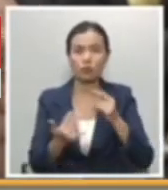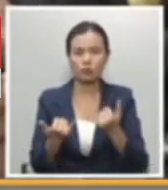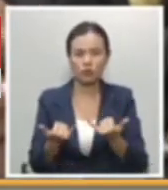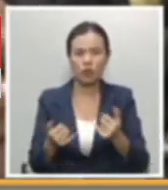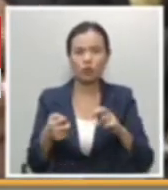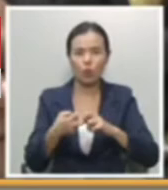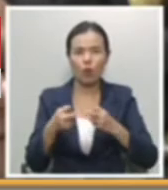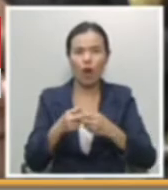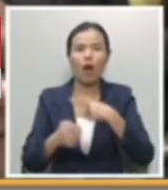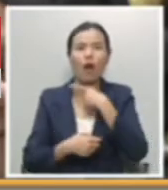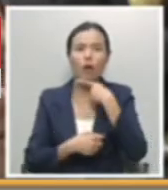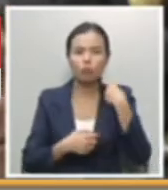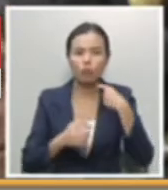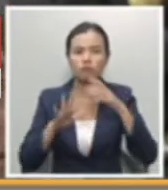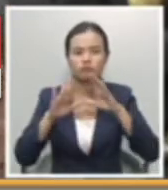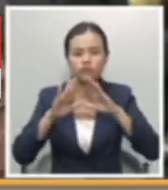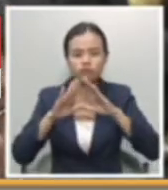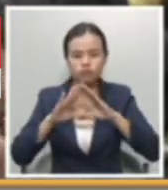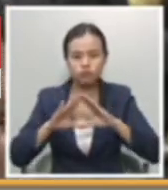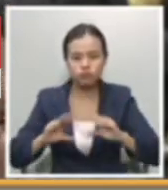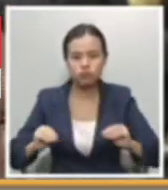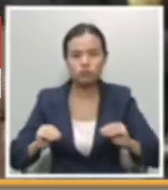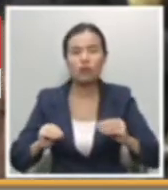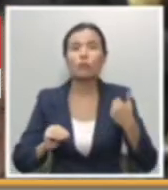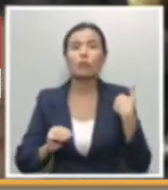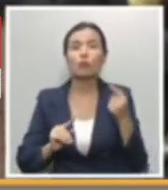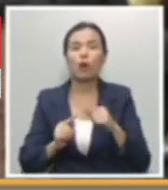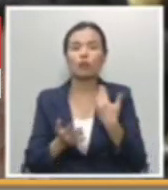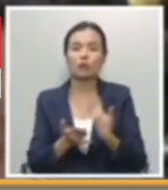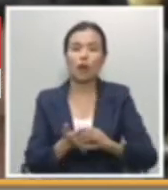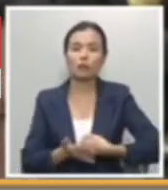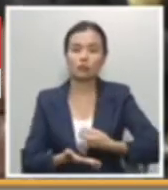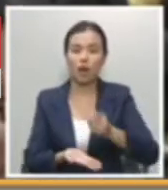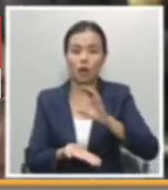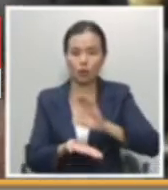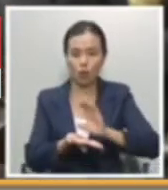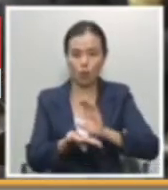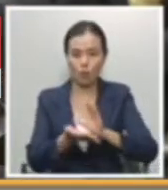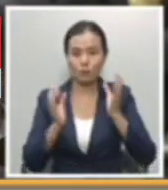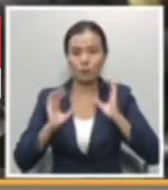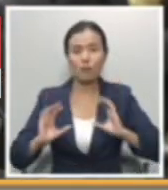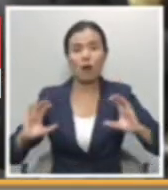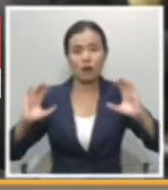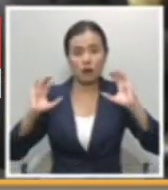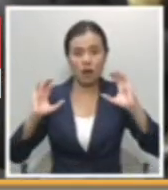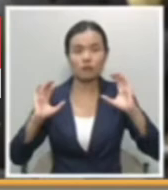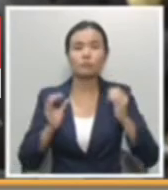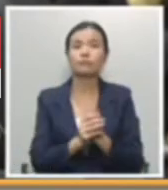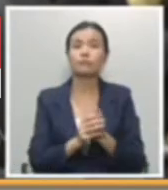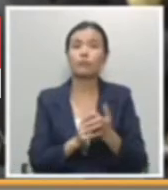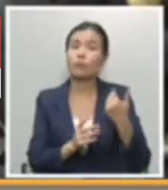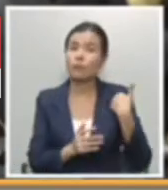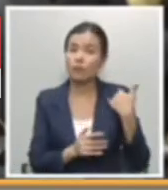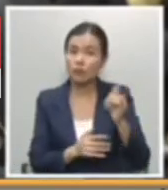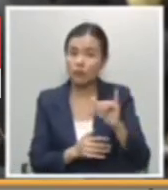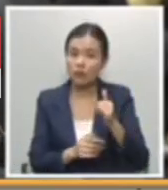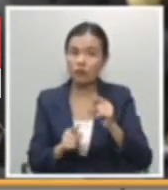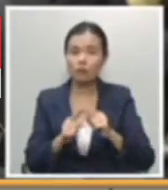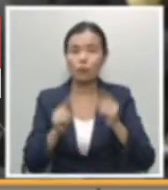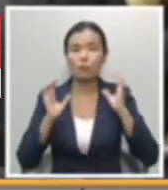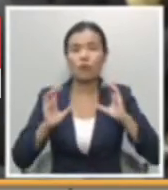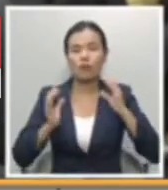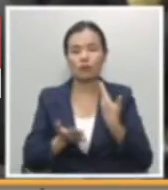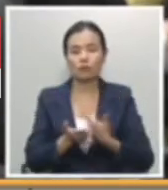กฤตผมกล่าวมาว่าการใช้จ่ายงบประมาณภาครัฐและหรือการใช้จ่ายภาครัฐ